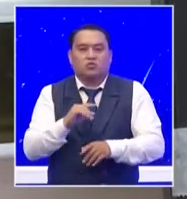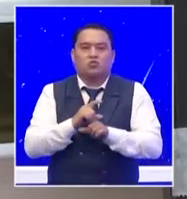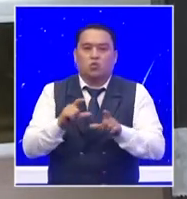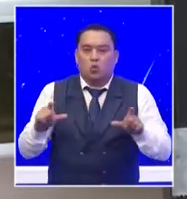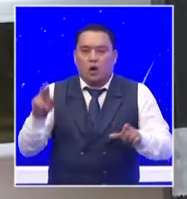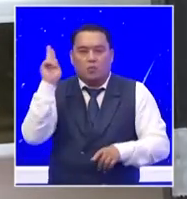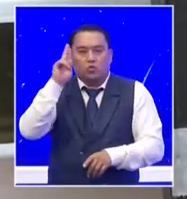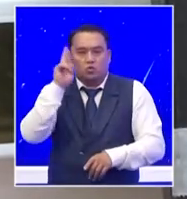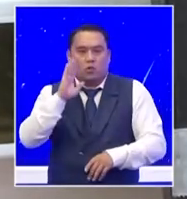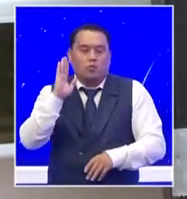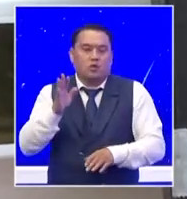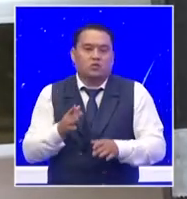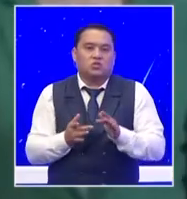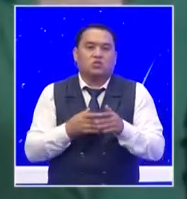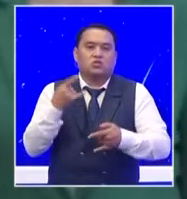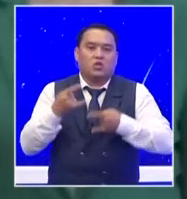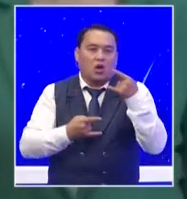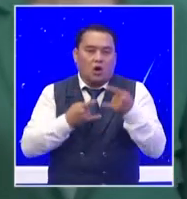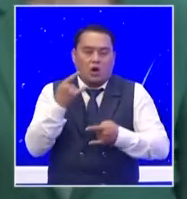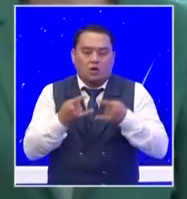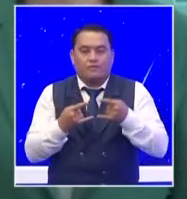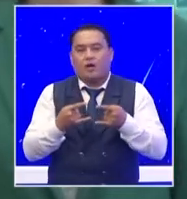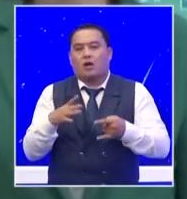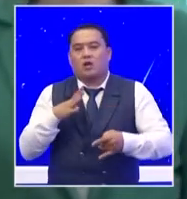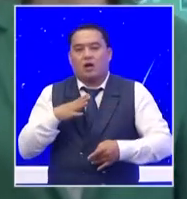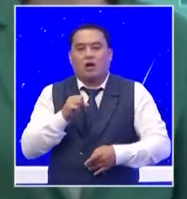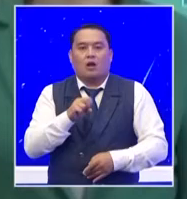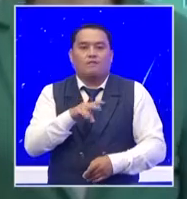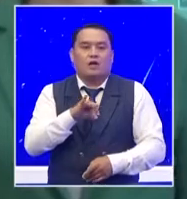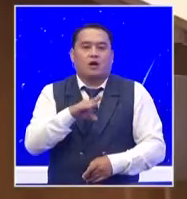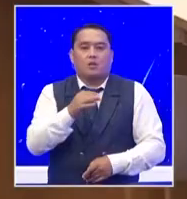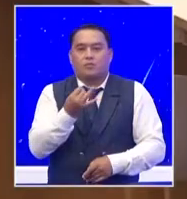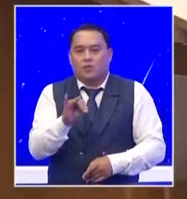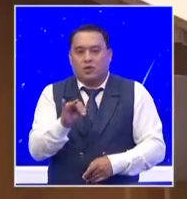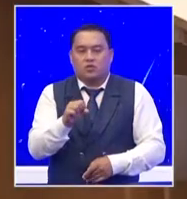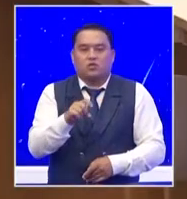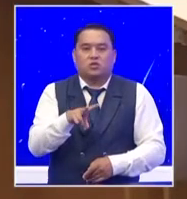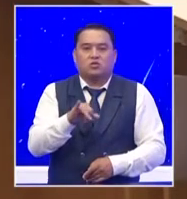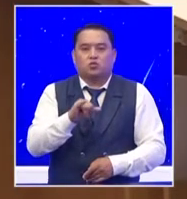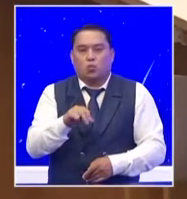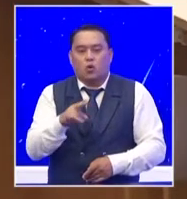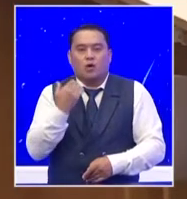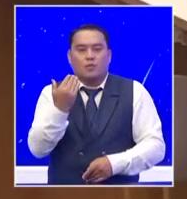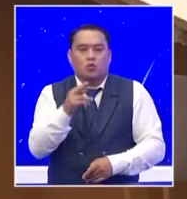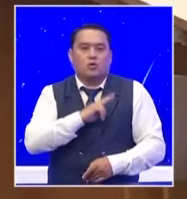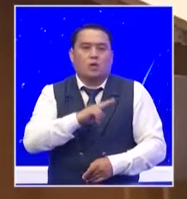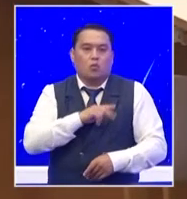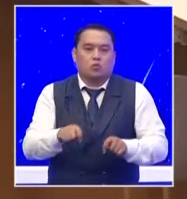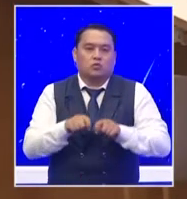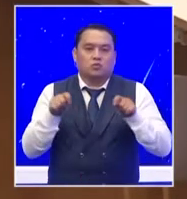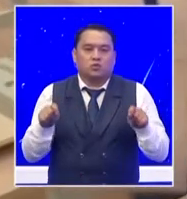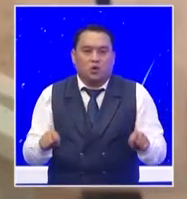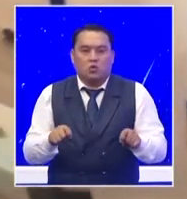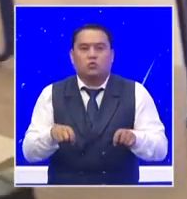будут обучаться посредством телеуроков трансляции каналов Аль-Фараби, Ель-Арна и ЖТСУ. Кроме того, будут созданы